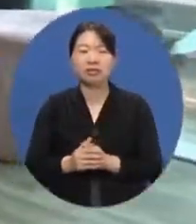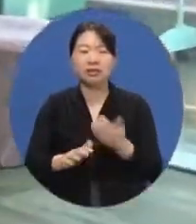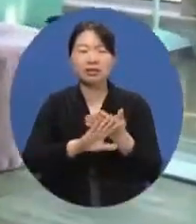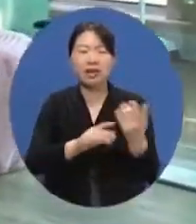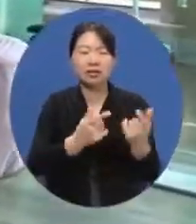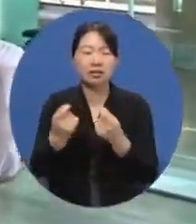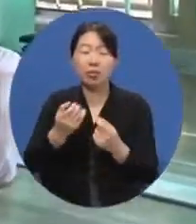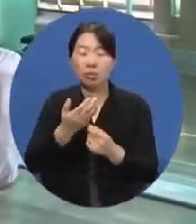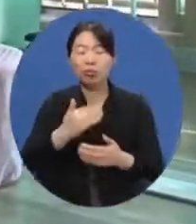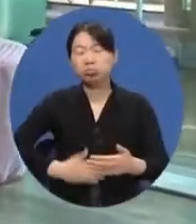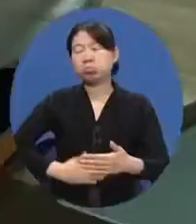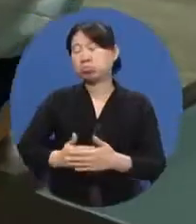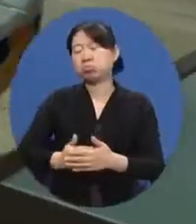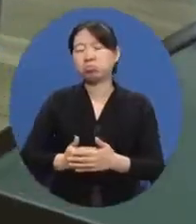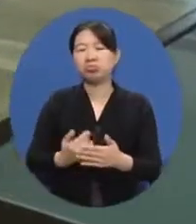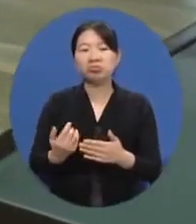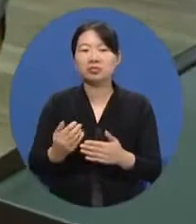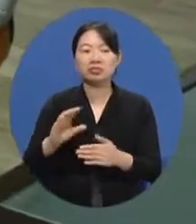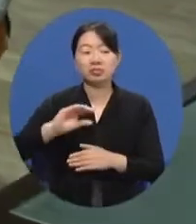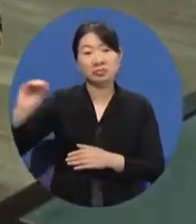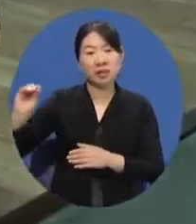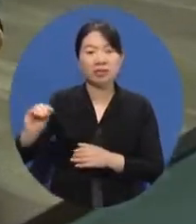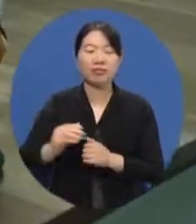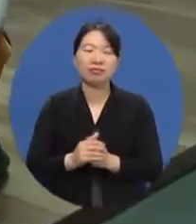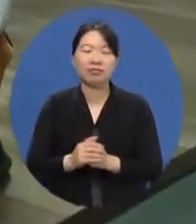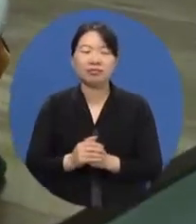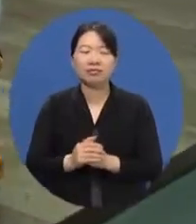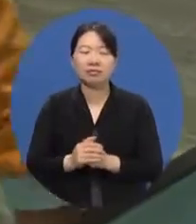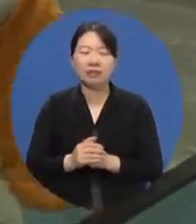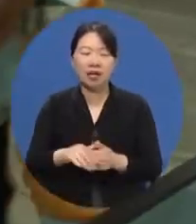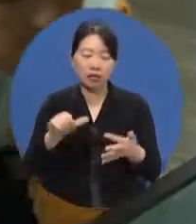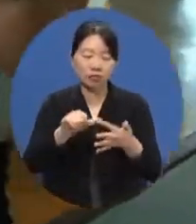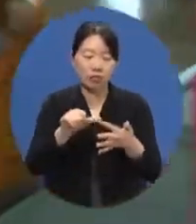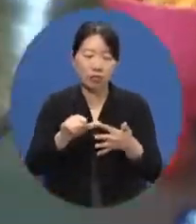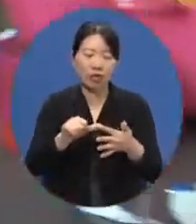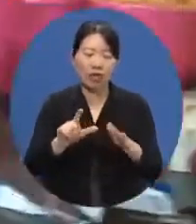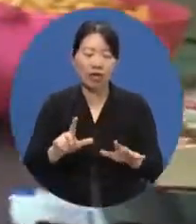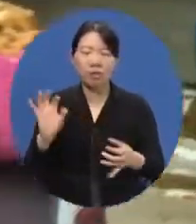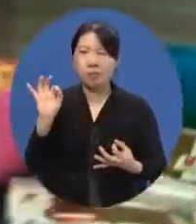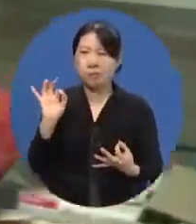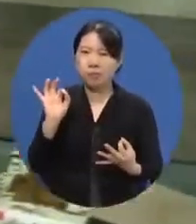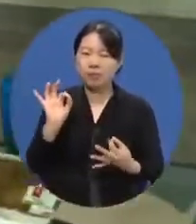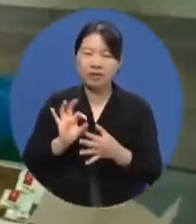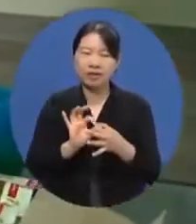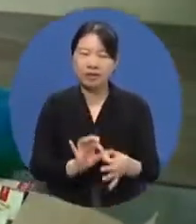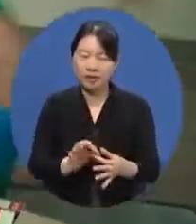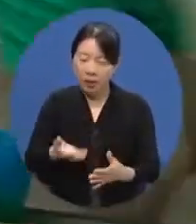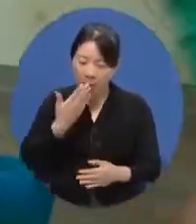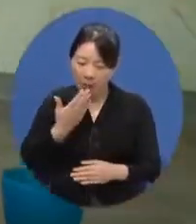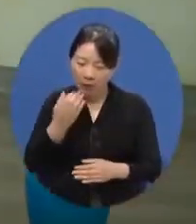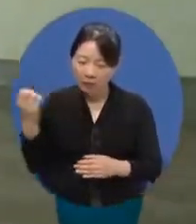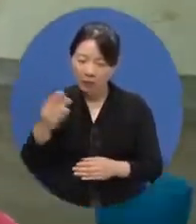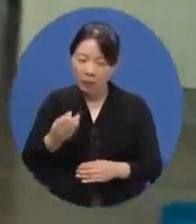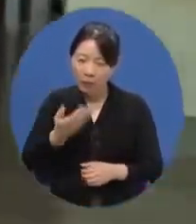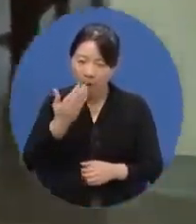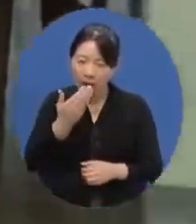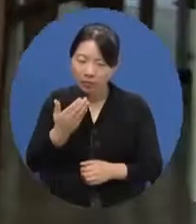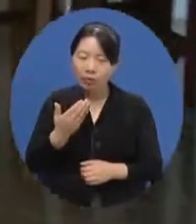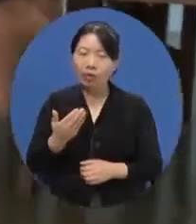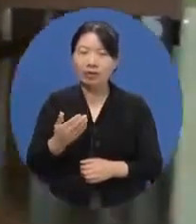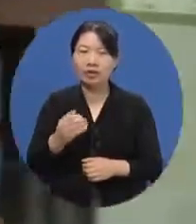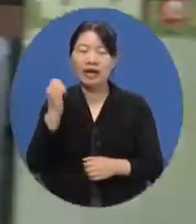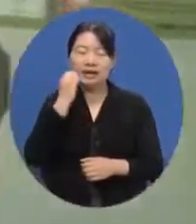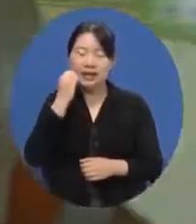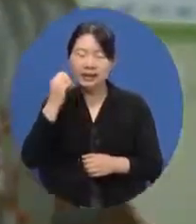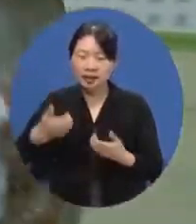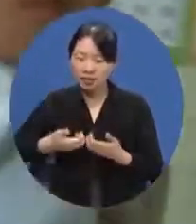다들 먹을 만큼 먹고 하나 둘 자리를 뜨는데 상기리는 요지부동 끊임없이 먹고 또 먹고 좀처럼 과자